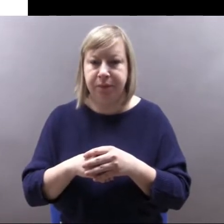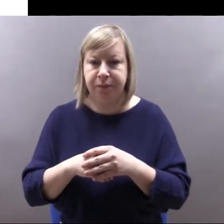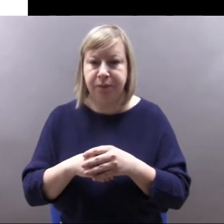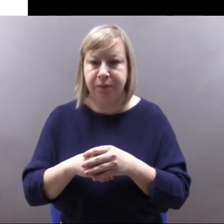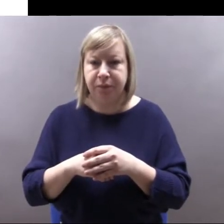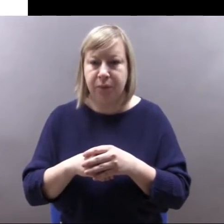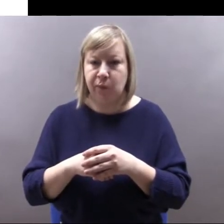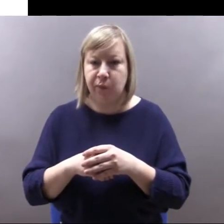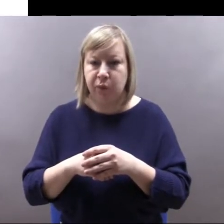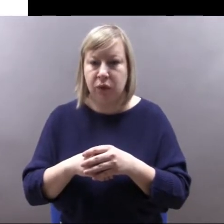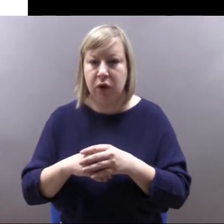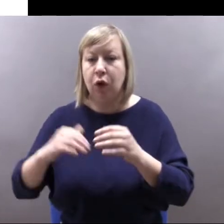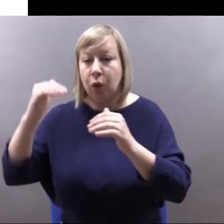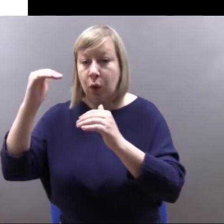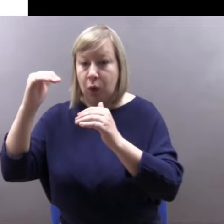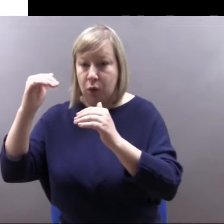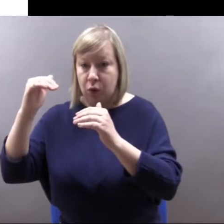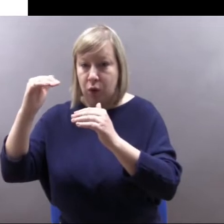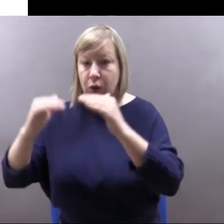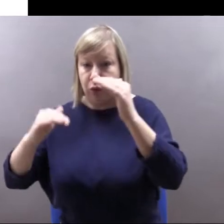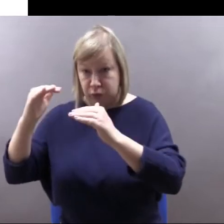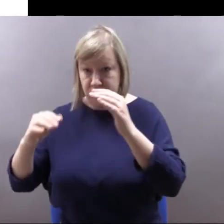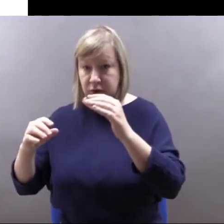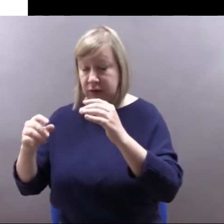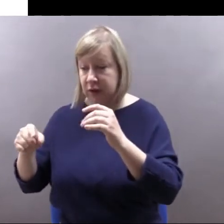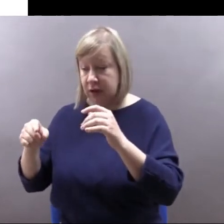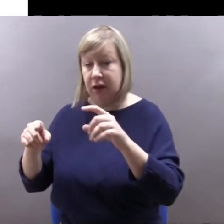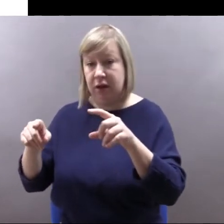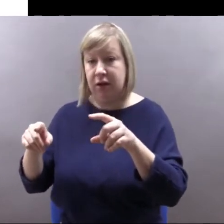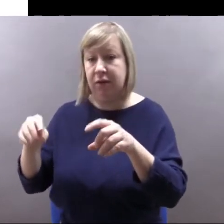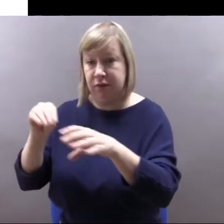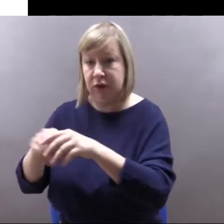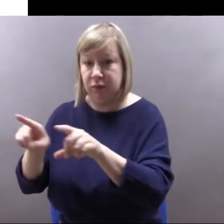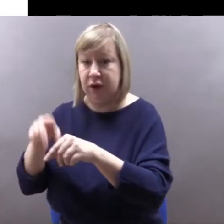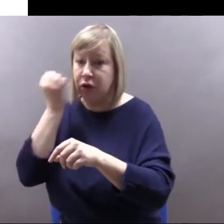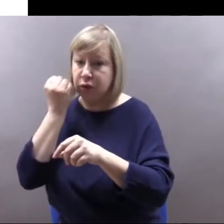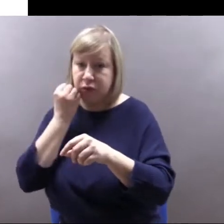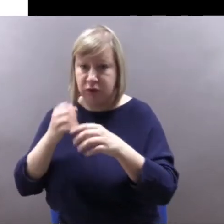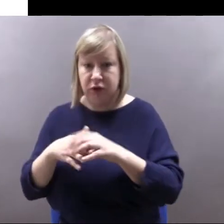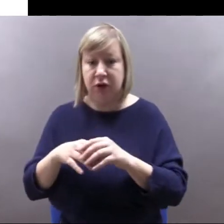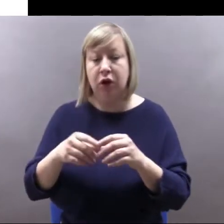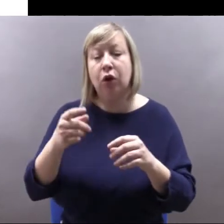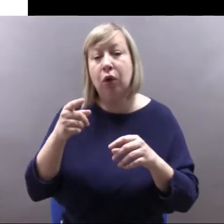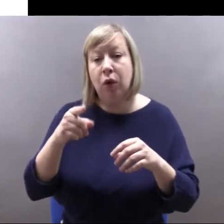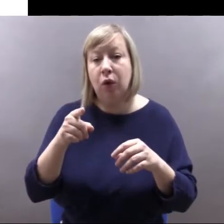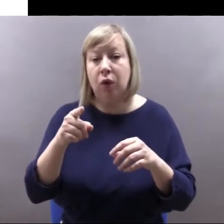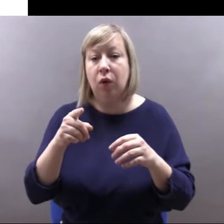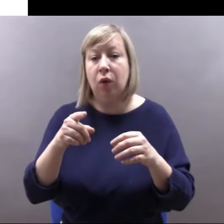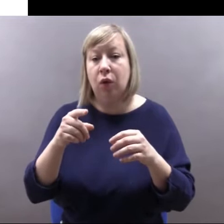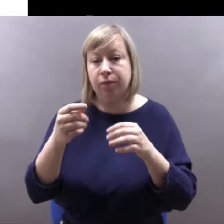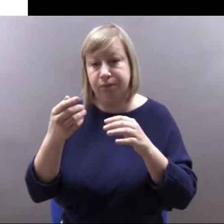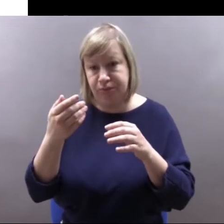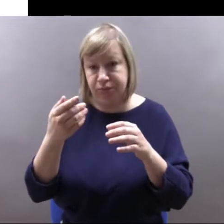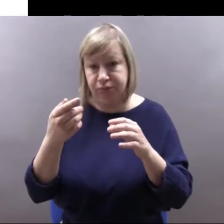naszych zwiedzających, pokazujące tylko poziom minus 1, czyli ten pierwszy poziom piwnic. I zobaczcie Państwo,